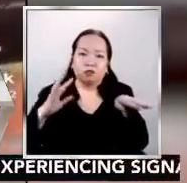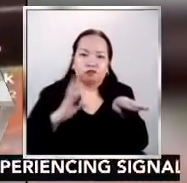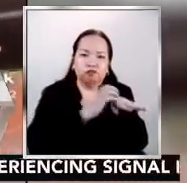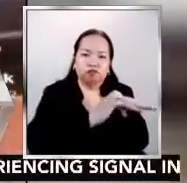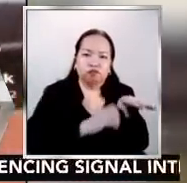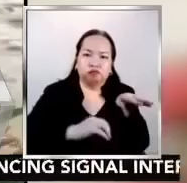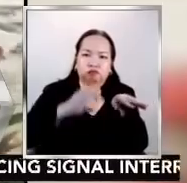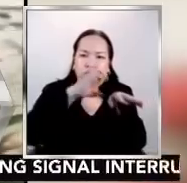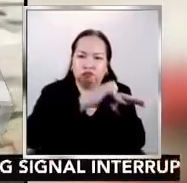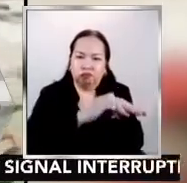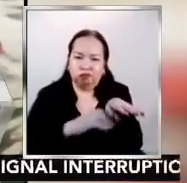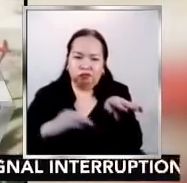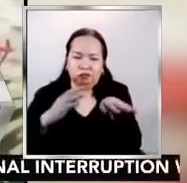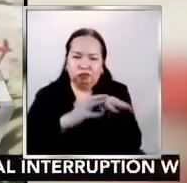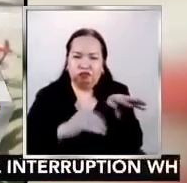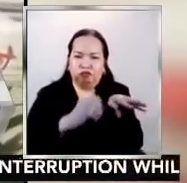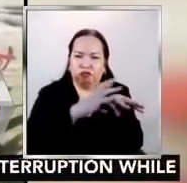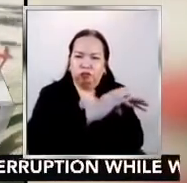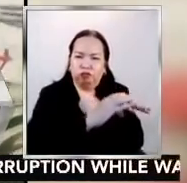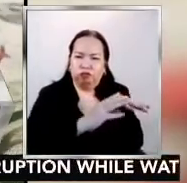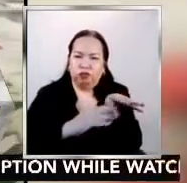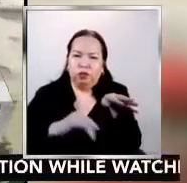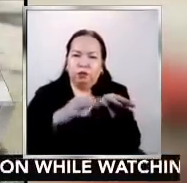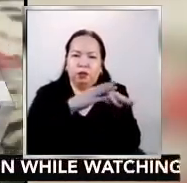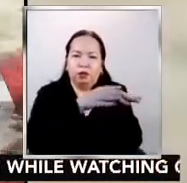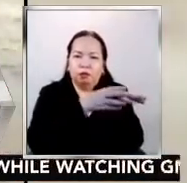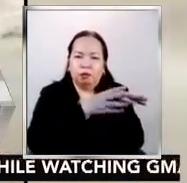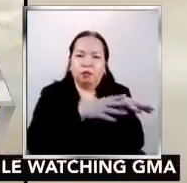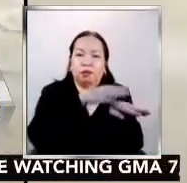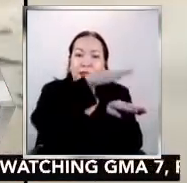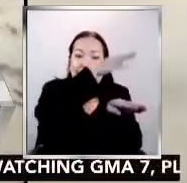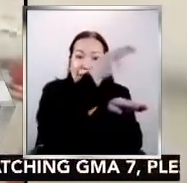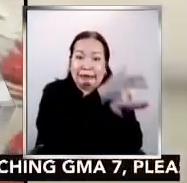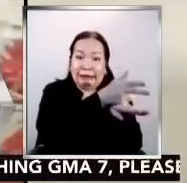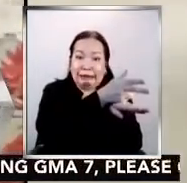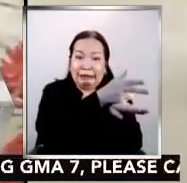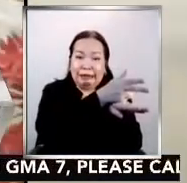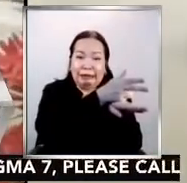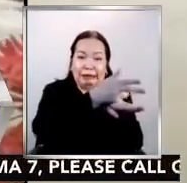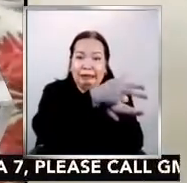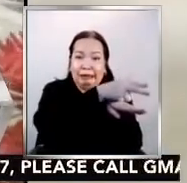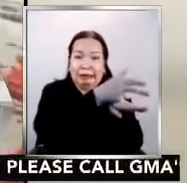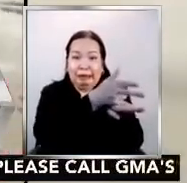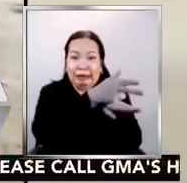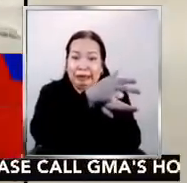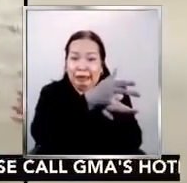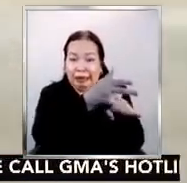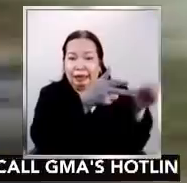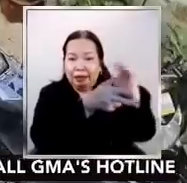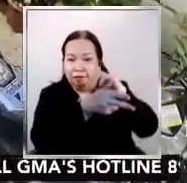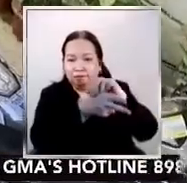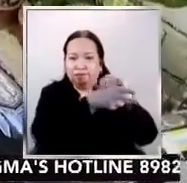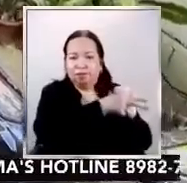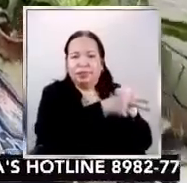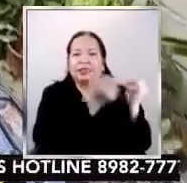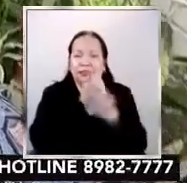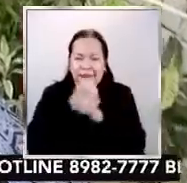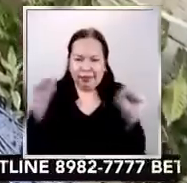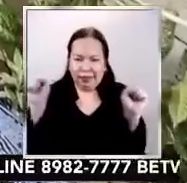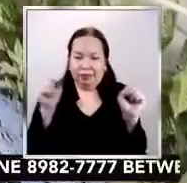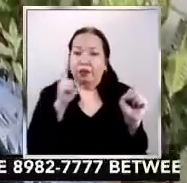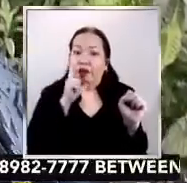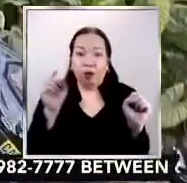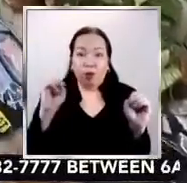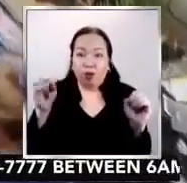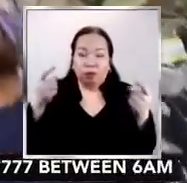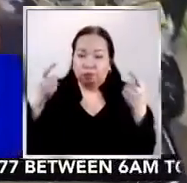nakaparada ang van. Sa huli, nagtagumpay silang masagip ang van. Wala namang nasaktan sa insidente. Sa iba pang lugar sa